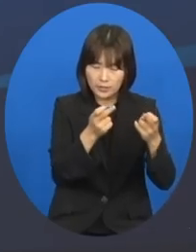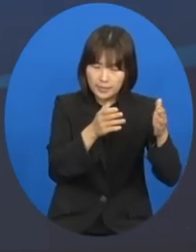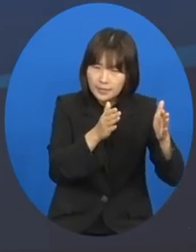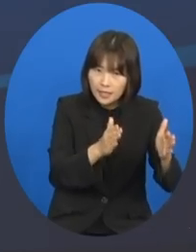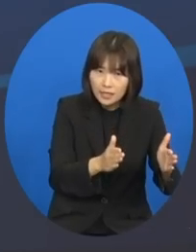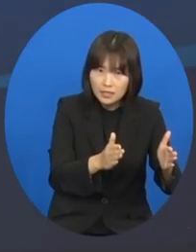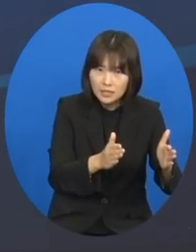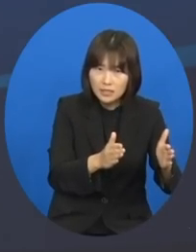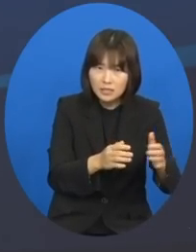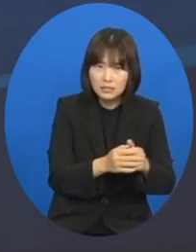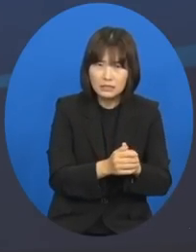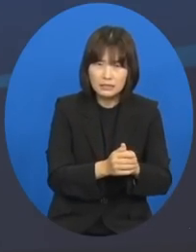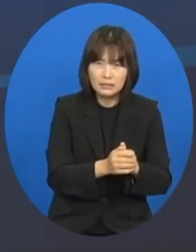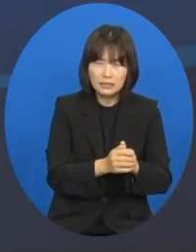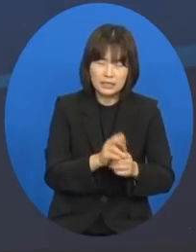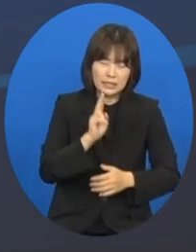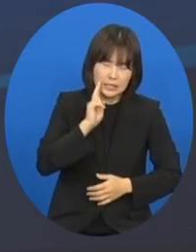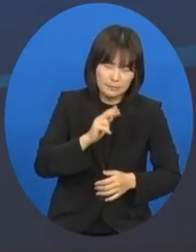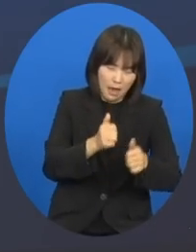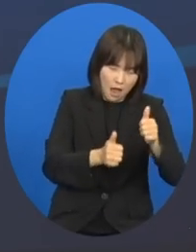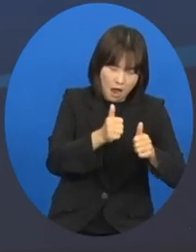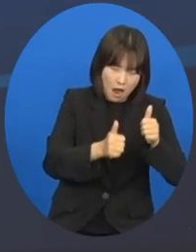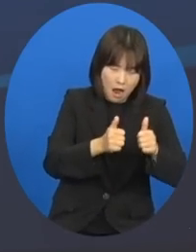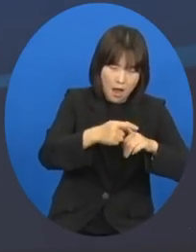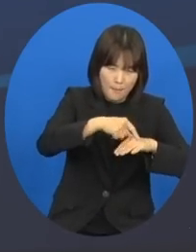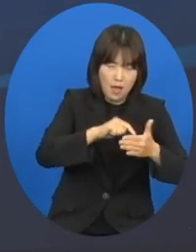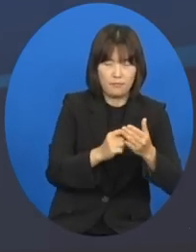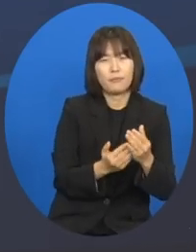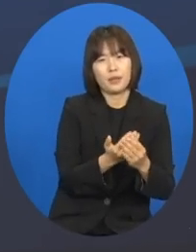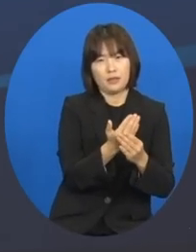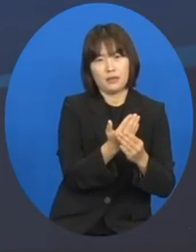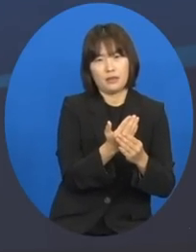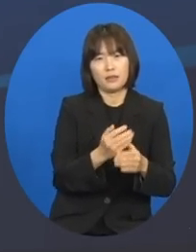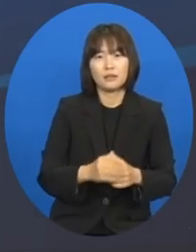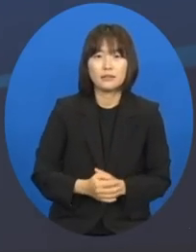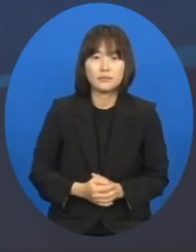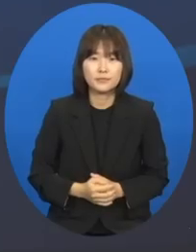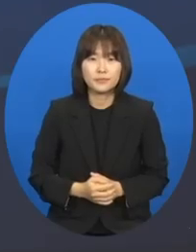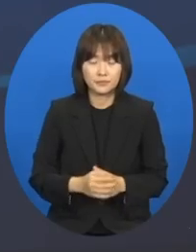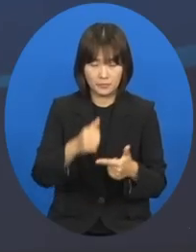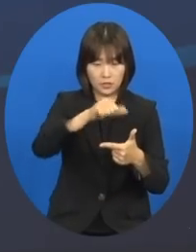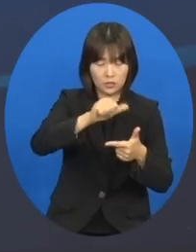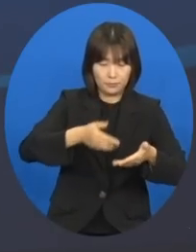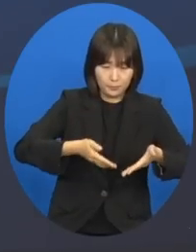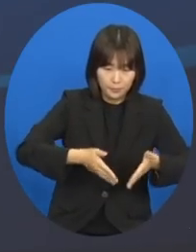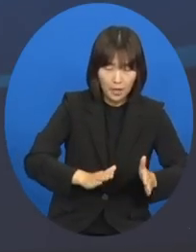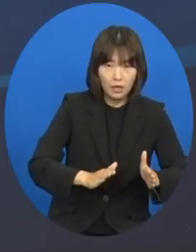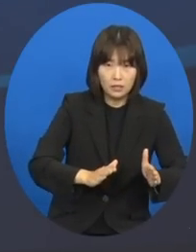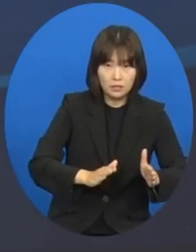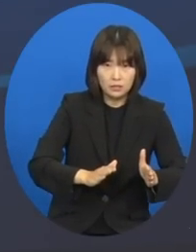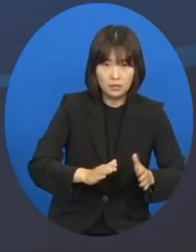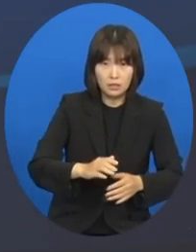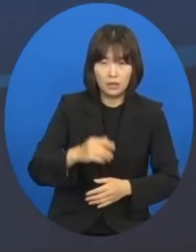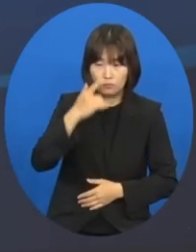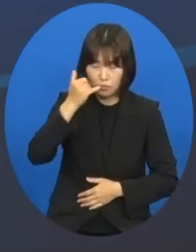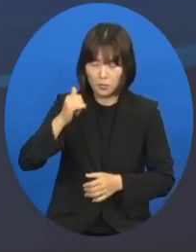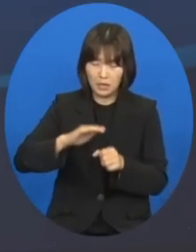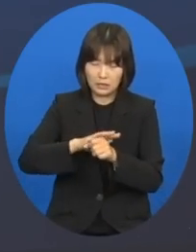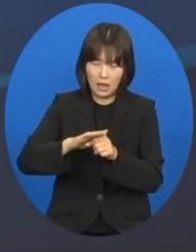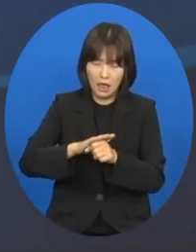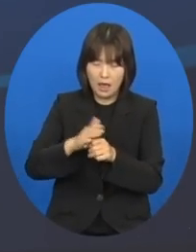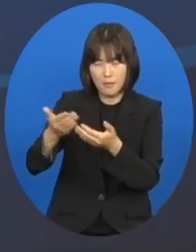아주 치열한 경쟁심리가 생기게 돼 있어요 첫째가 태어나서 아빠와 엄마의 사랑을 독차지합니다